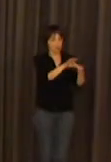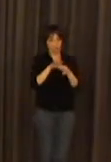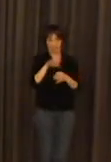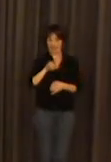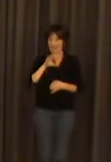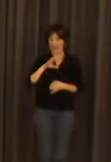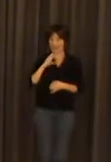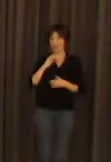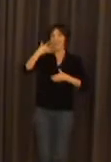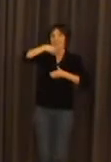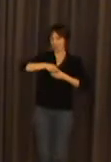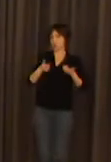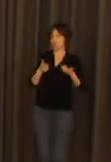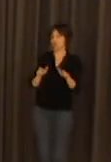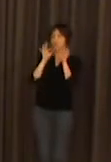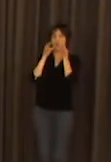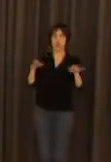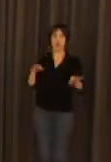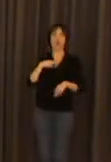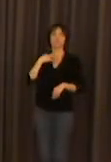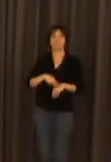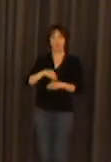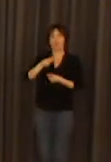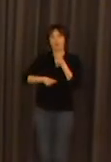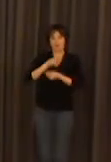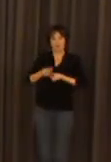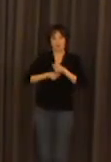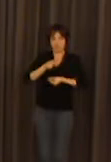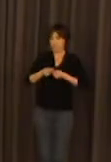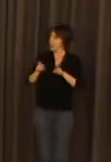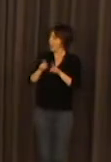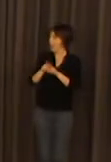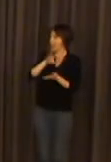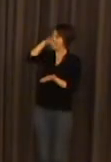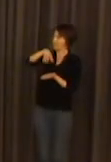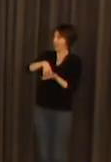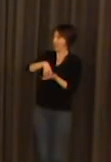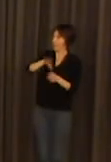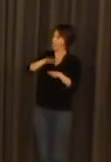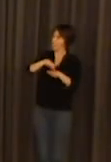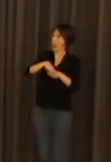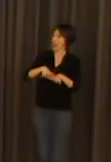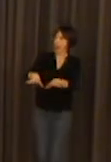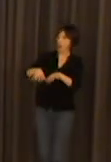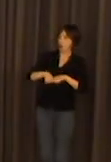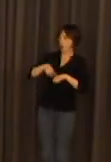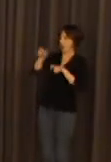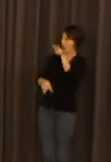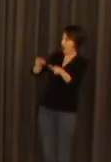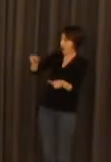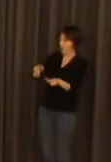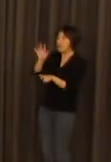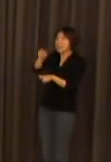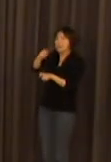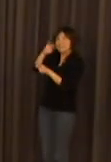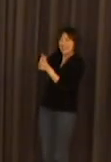secció filològica, podem intervenir com a seu d'acolliment i seguiment. Doncs implica